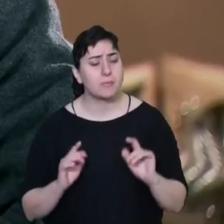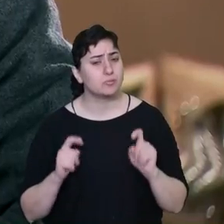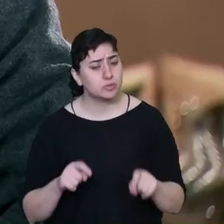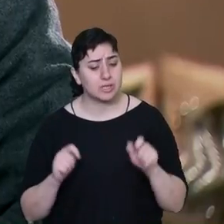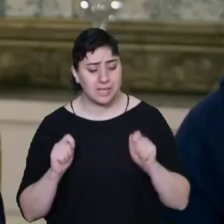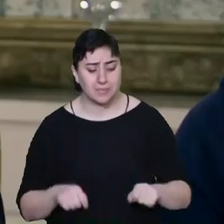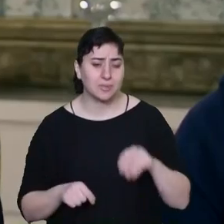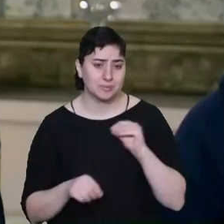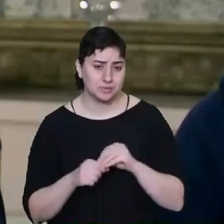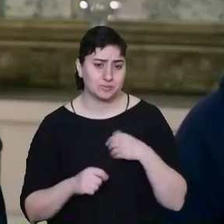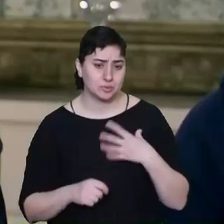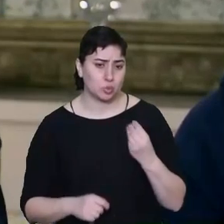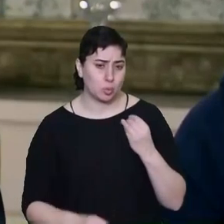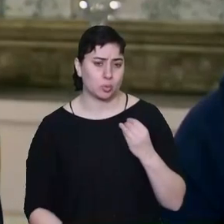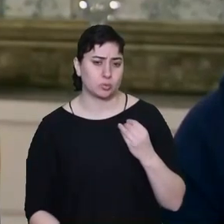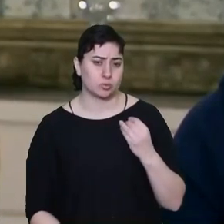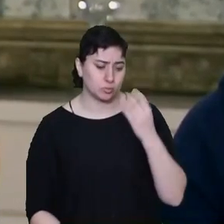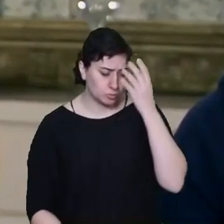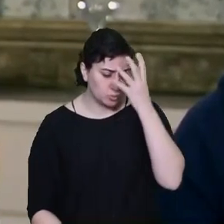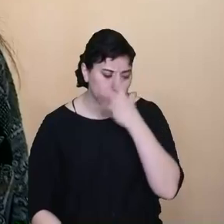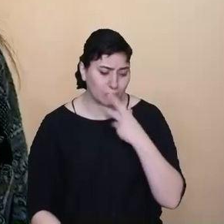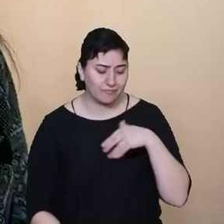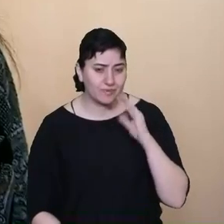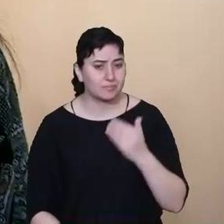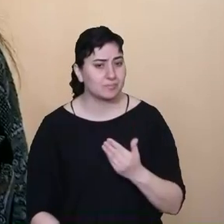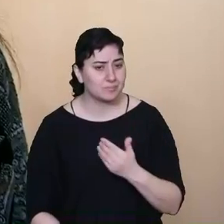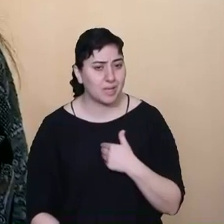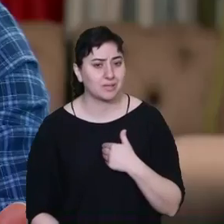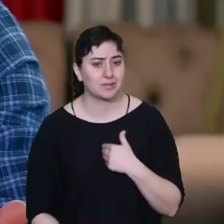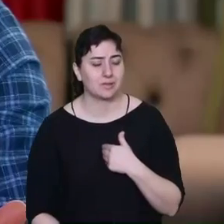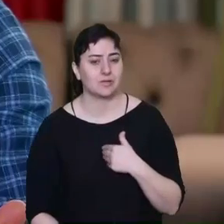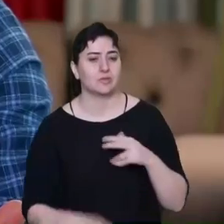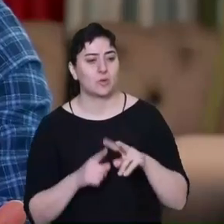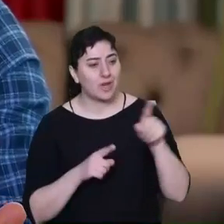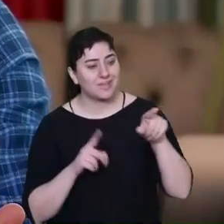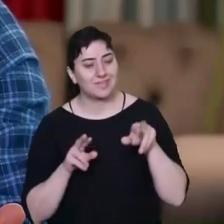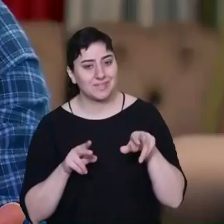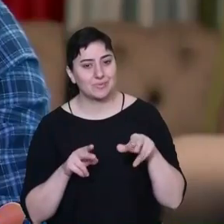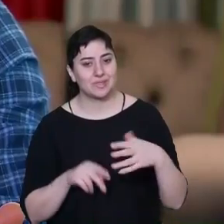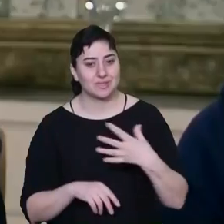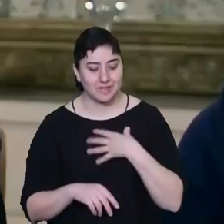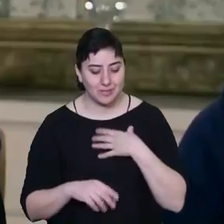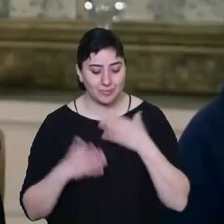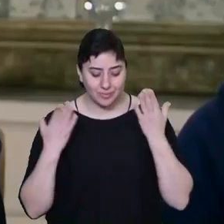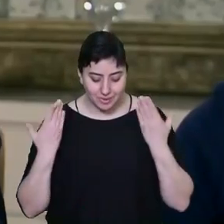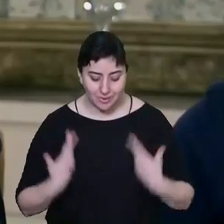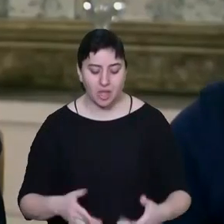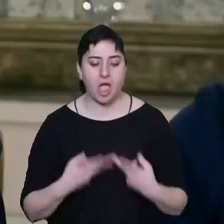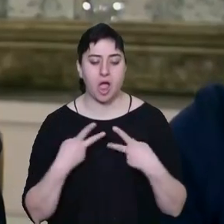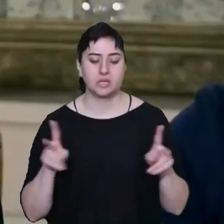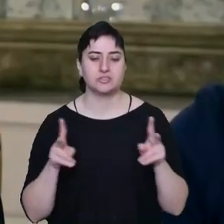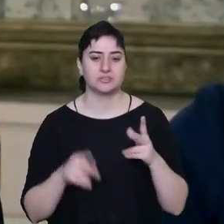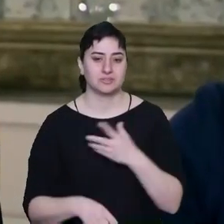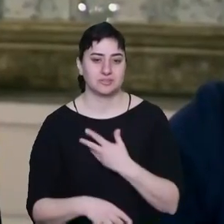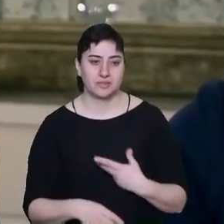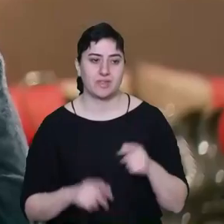bir şey yaptığım için de şu an kendimden acayip utanıyorum. Oysa ben de Nurhan gibi böyle kendi karakterimi ortaya koyarak